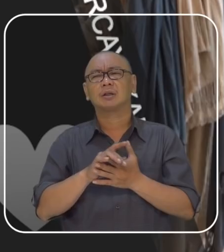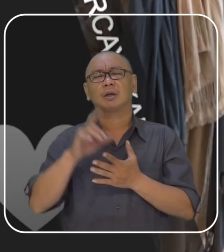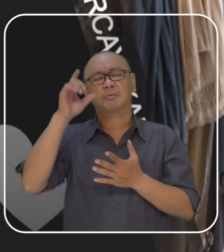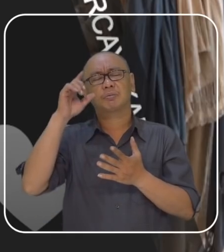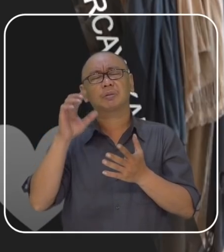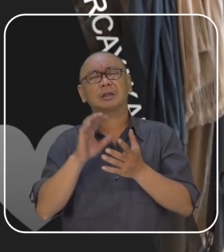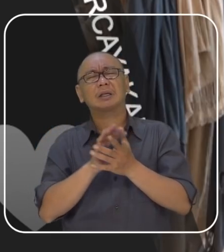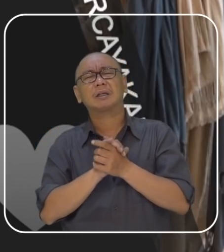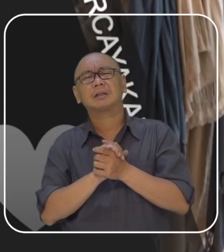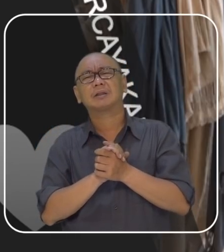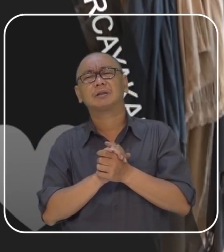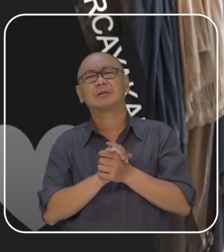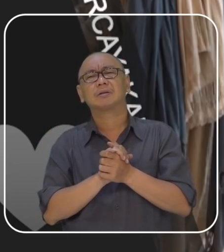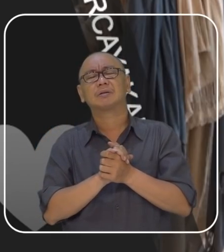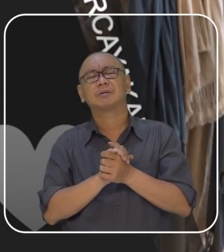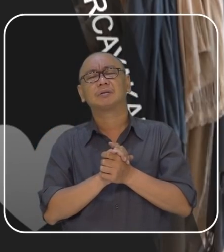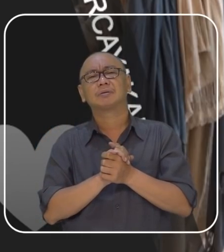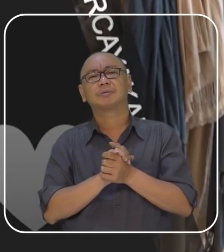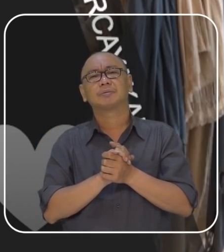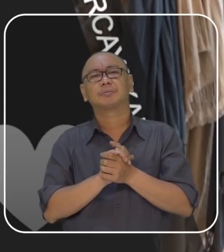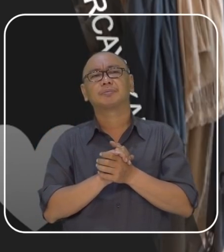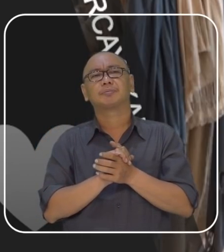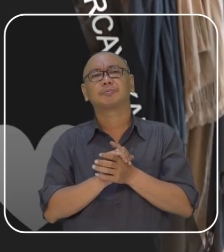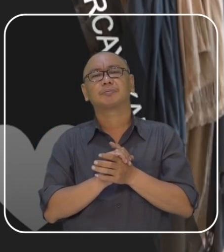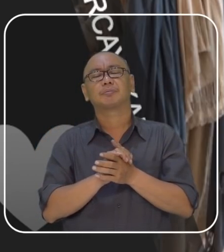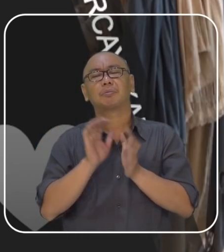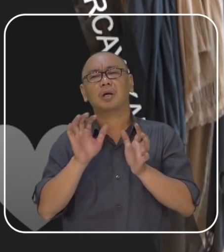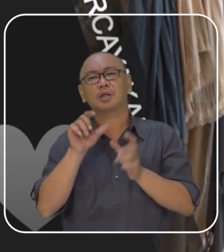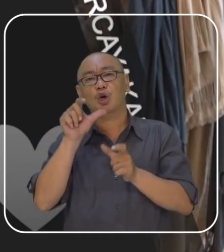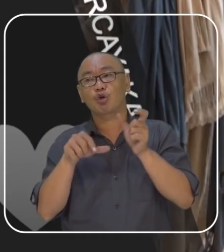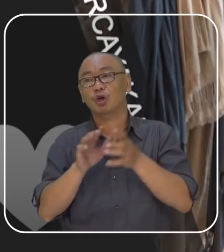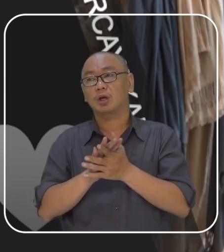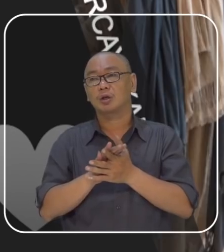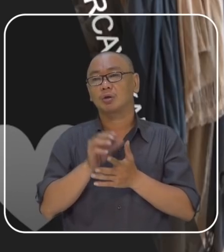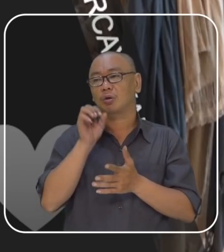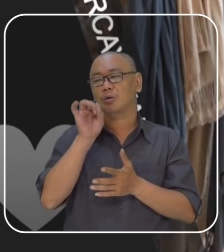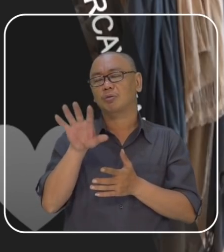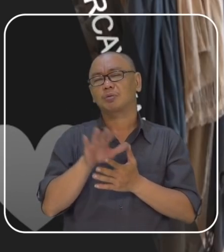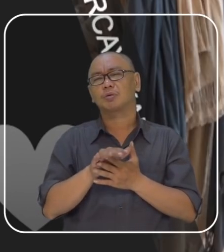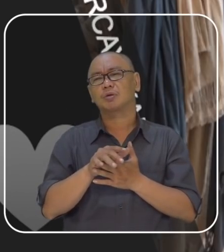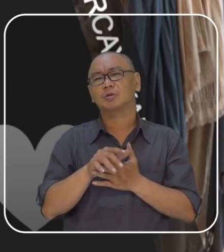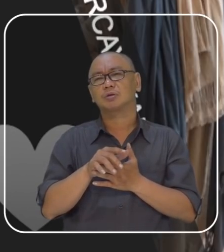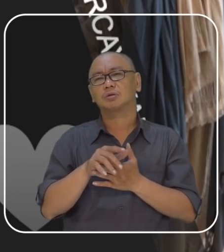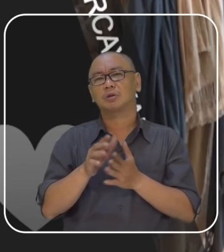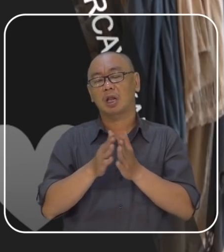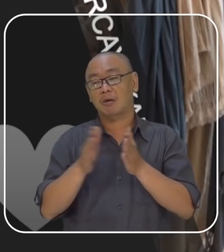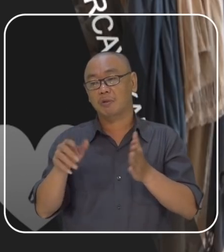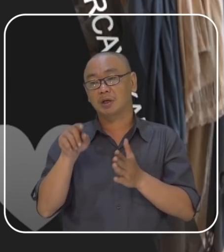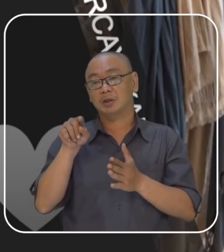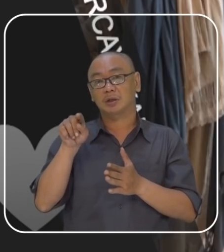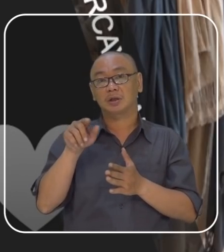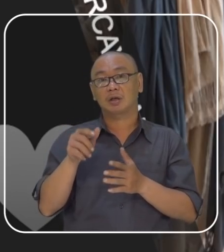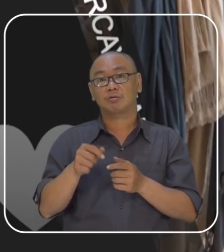jalan yang ditempuhnya. Ia mengetahui bahwa banyak orang akan mengikutinya selama ia menunjukkan